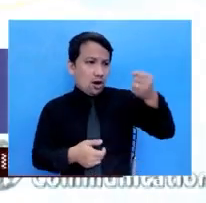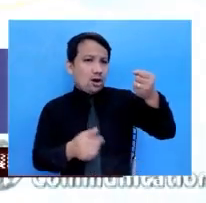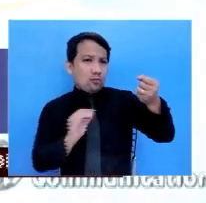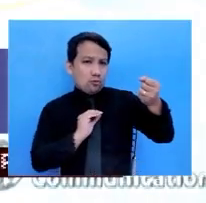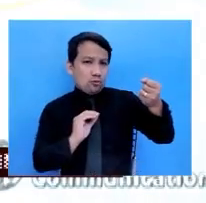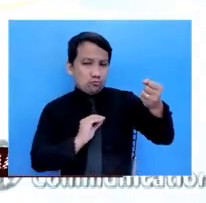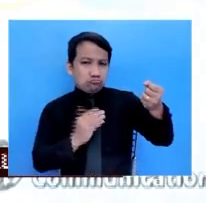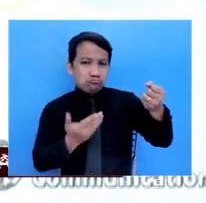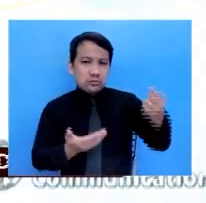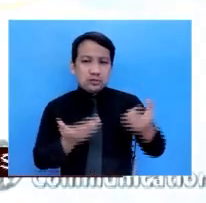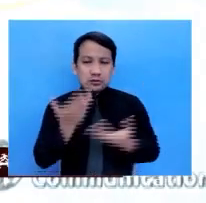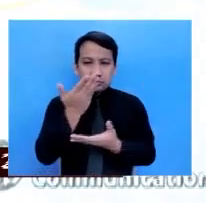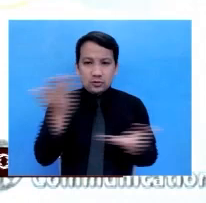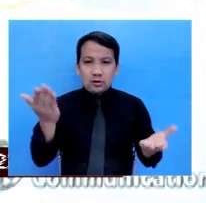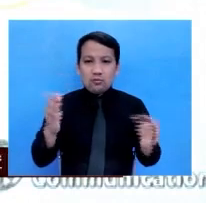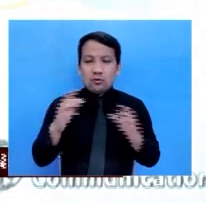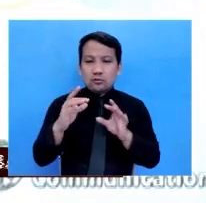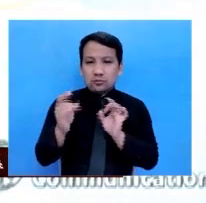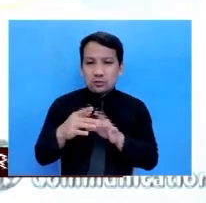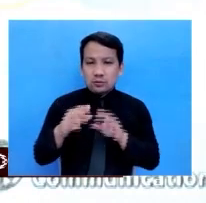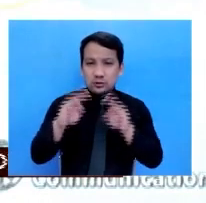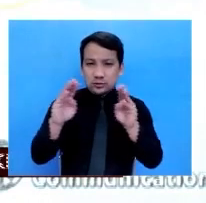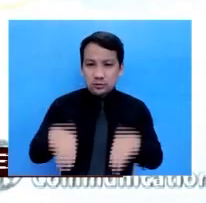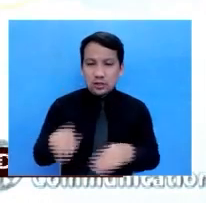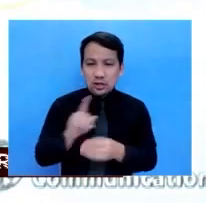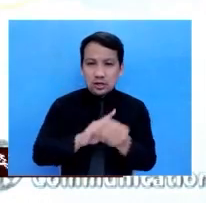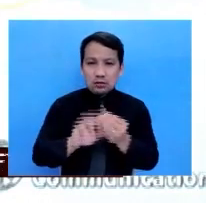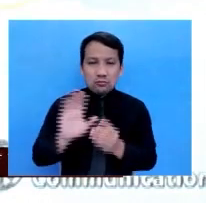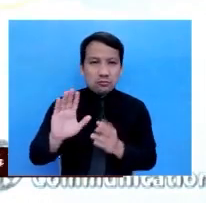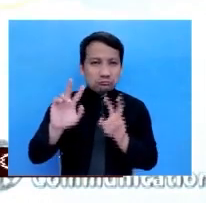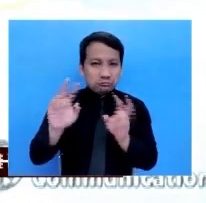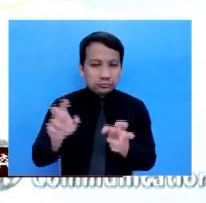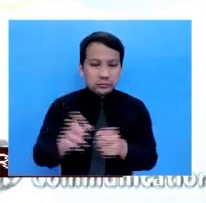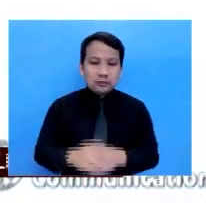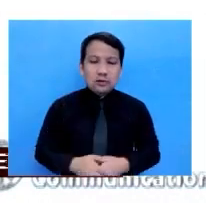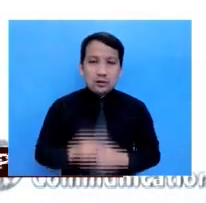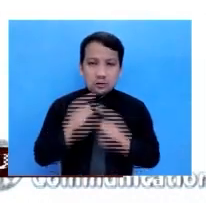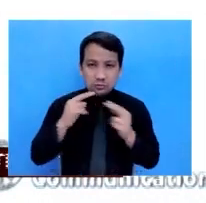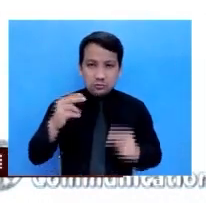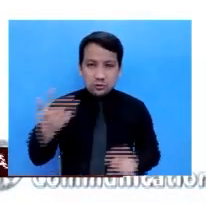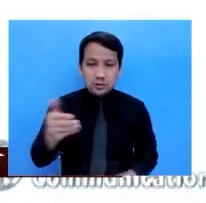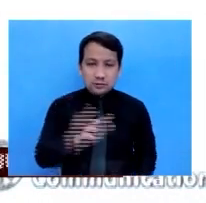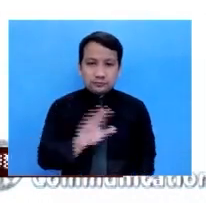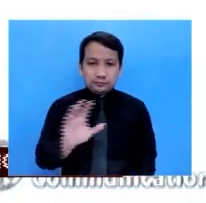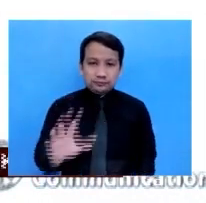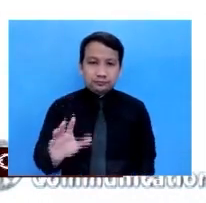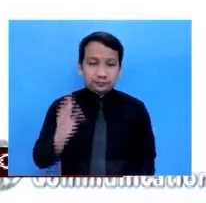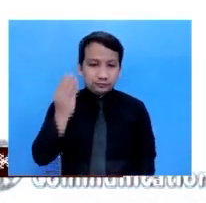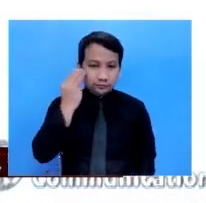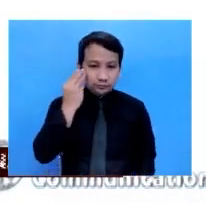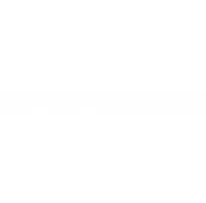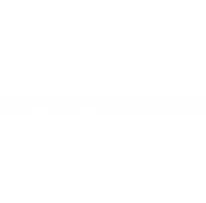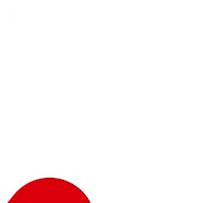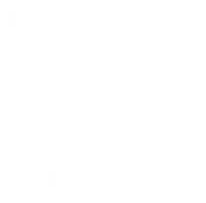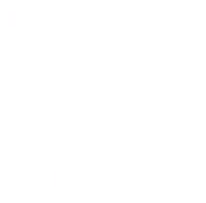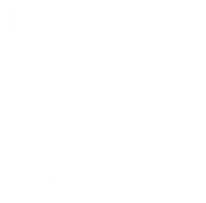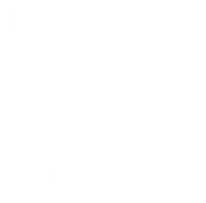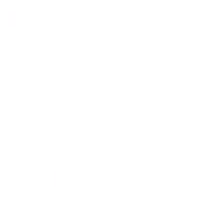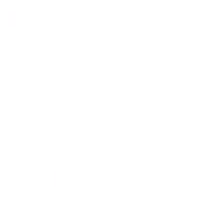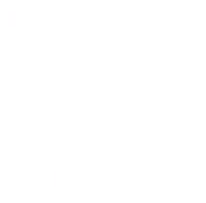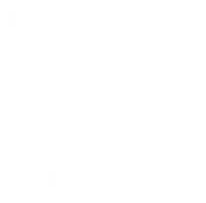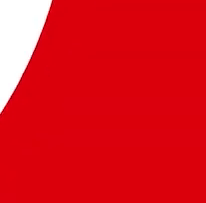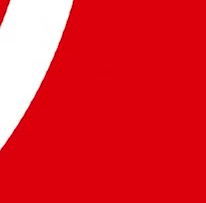Sa ngayon, wala pang komento ang Malacanang tungkol sa issue. Nagbabalita mula sa Frontline, Maricel Halili, News 5.